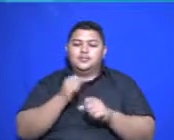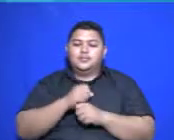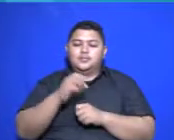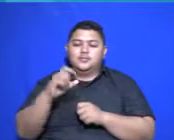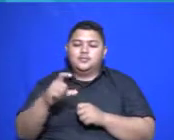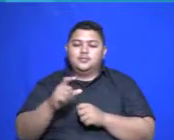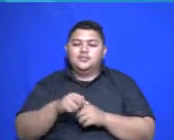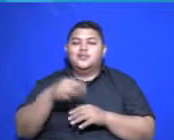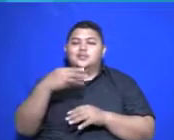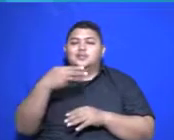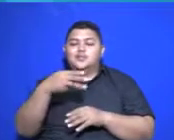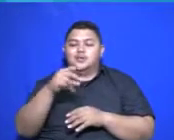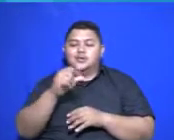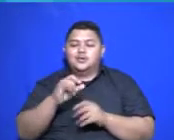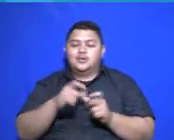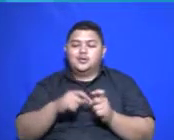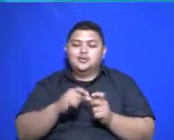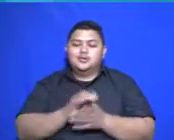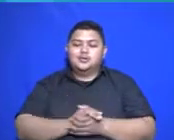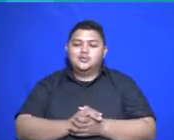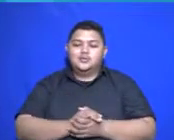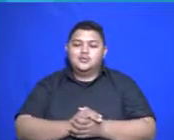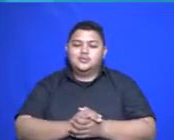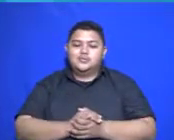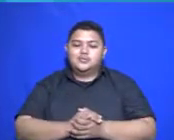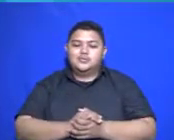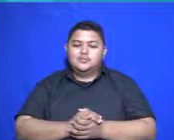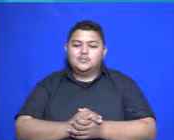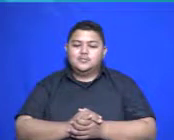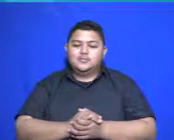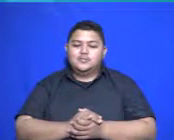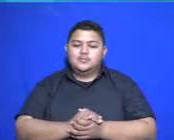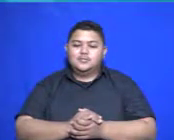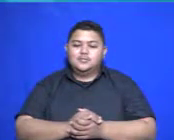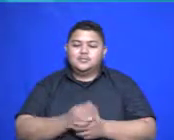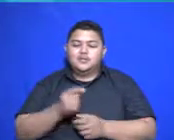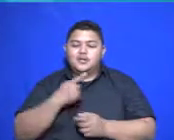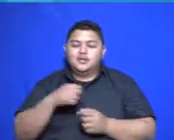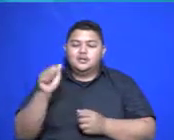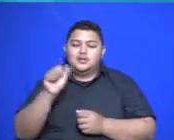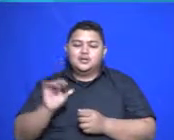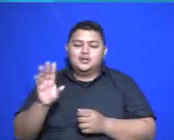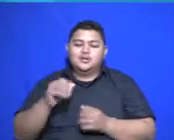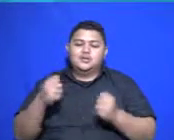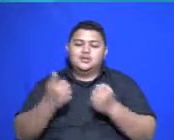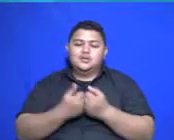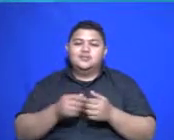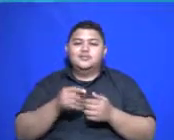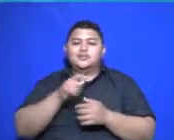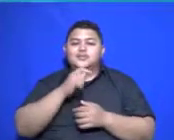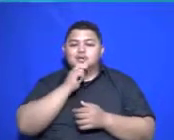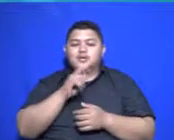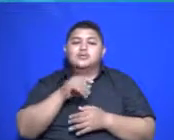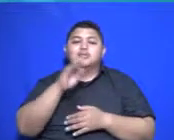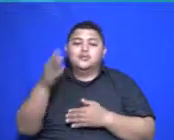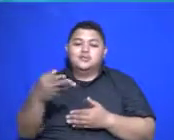Herianto, Sekjen Inasgok, juga mewakili Inasgok jika ada pertanyaan terkait dengan Asian Games. Oke, saya lanjutkan. Pertanyaan selanjutnya